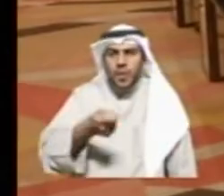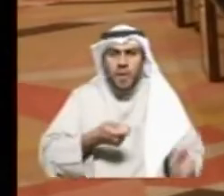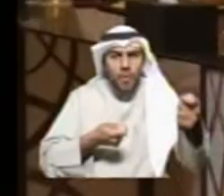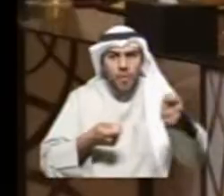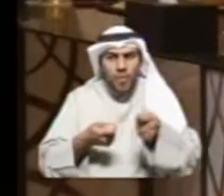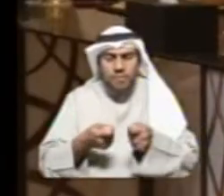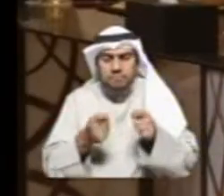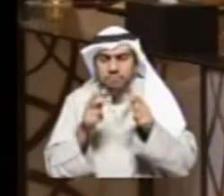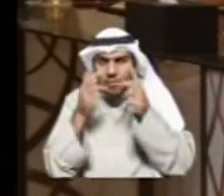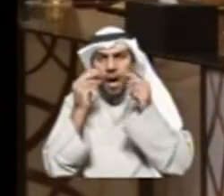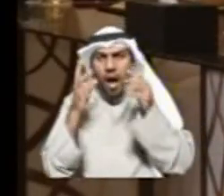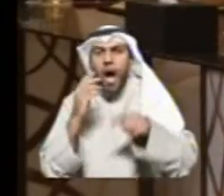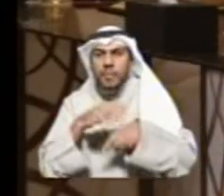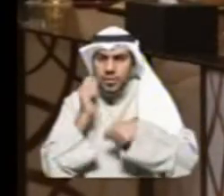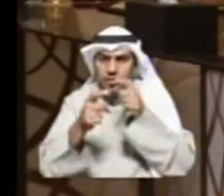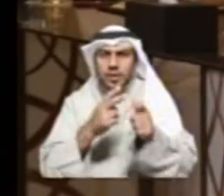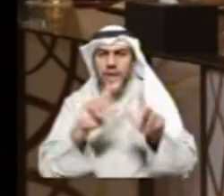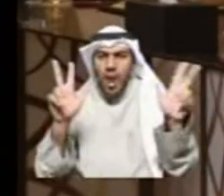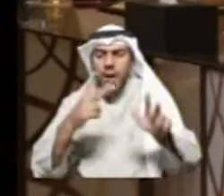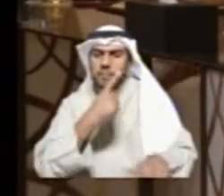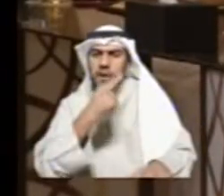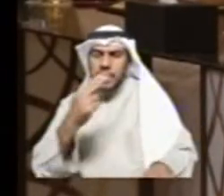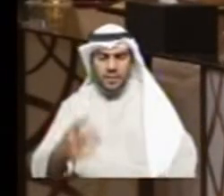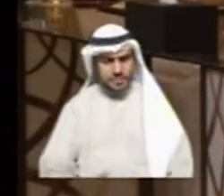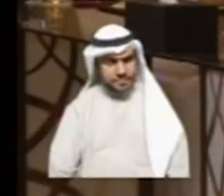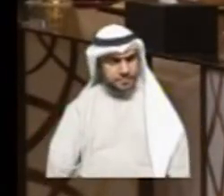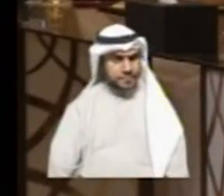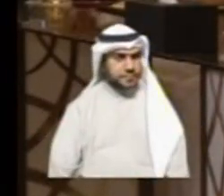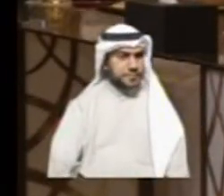والإعلان. جيهان حبيب، تلفزيون دولة الكويت.